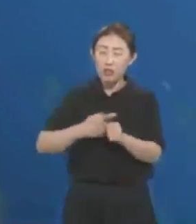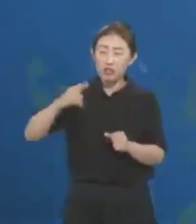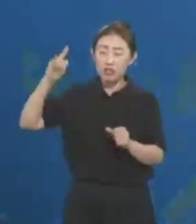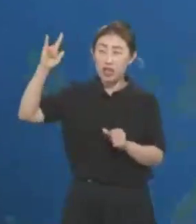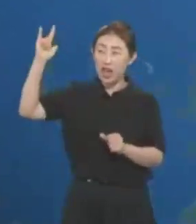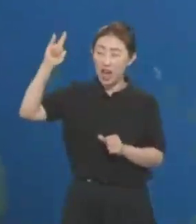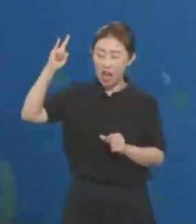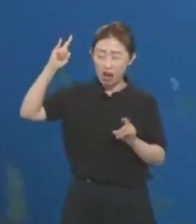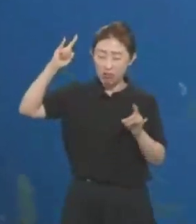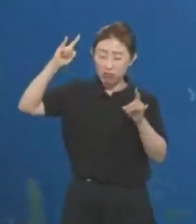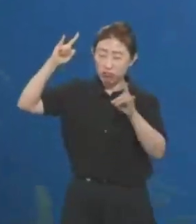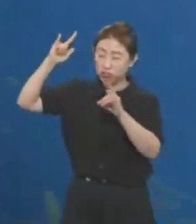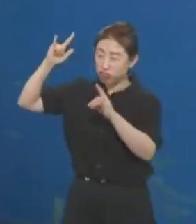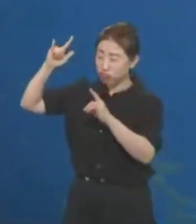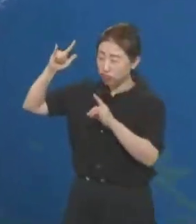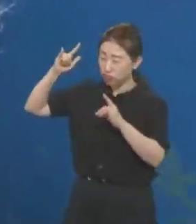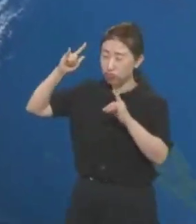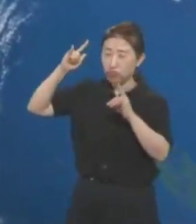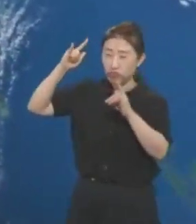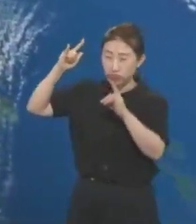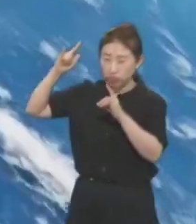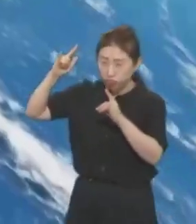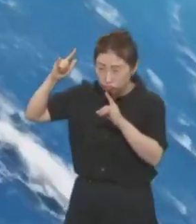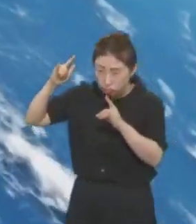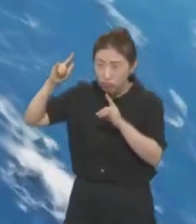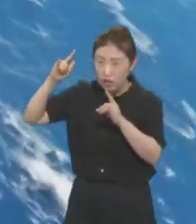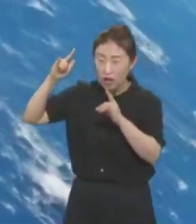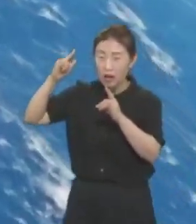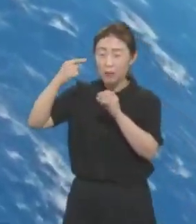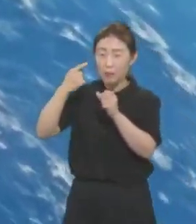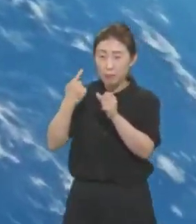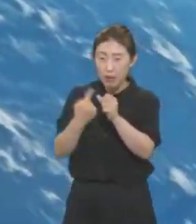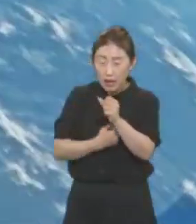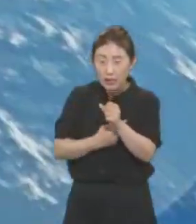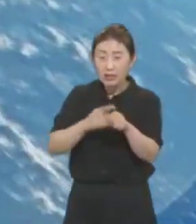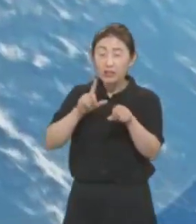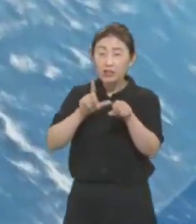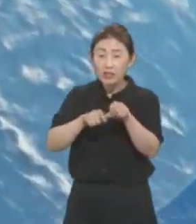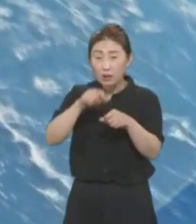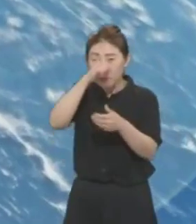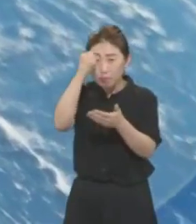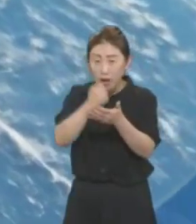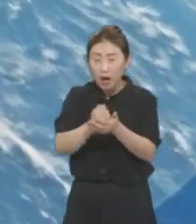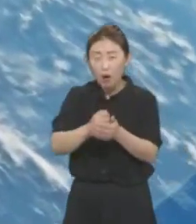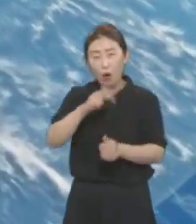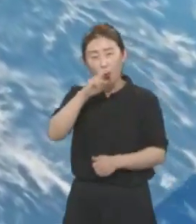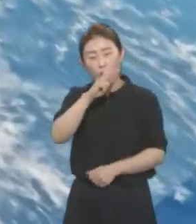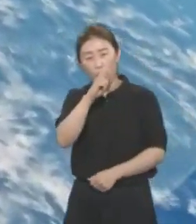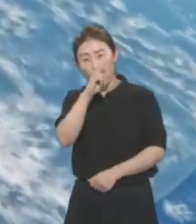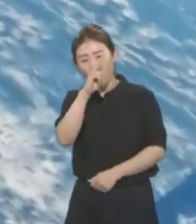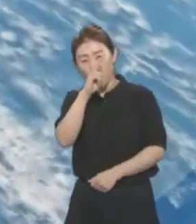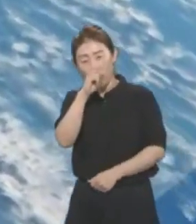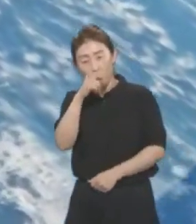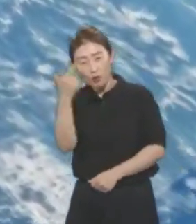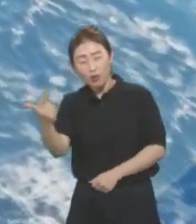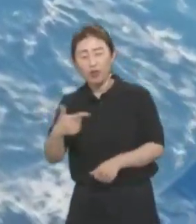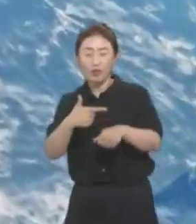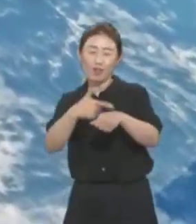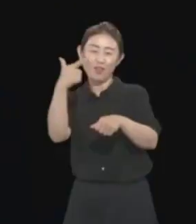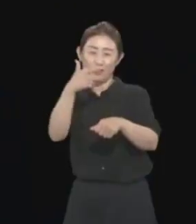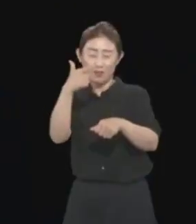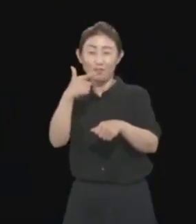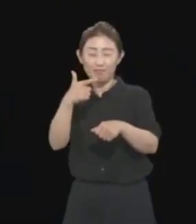있는 여명 황혼 궤도에 안착해야 하고 이 궤도에 진입할 수 있는 시각인 오후 6시 전으로 발사 시각이